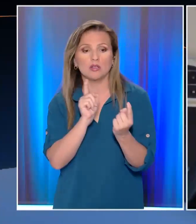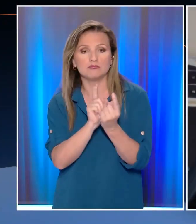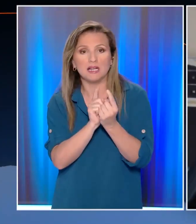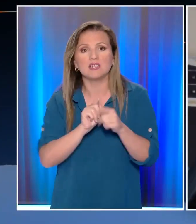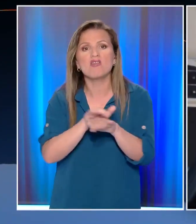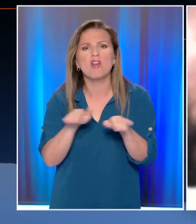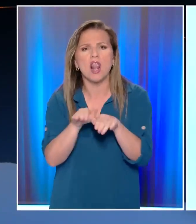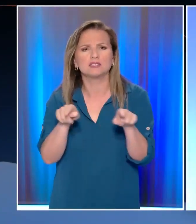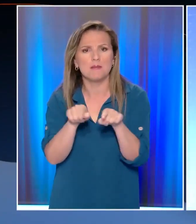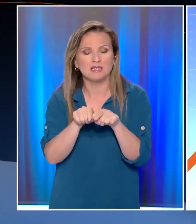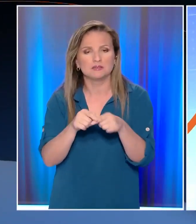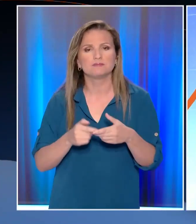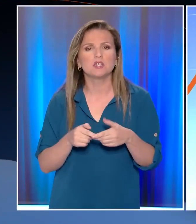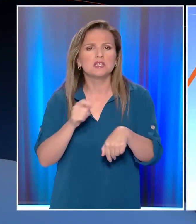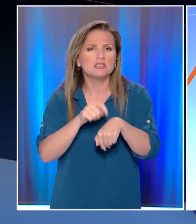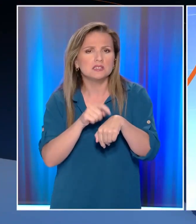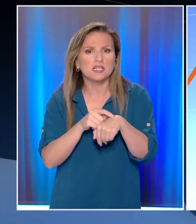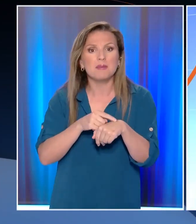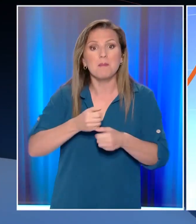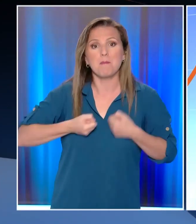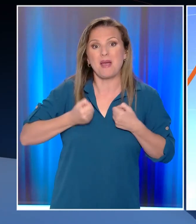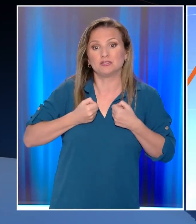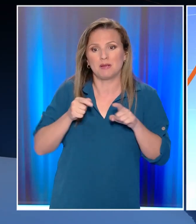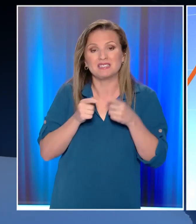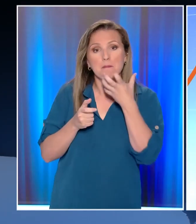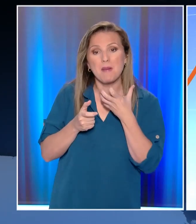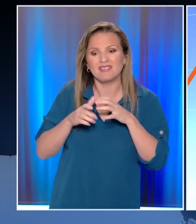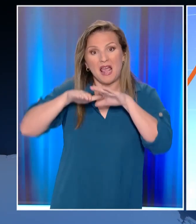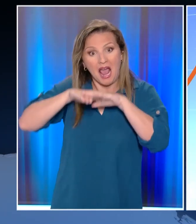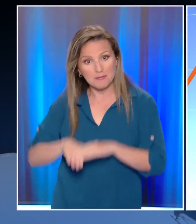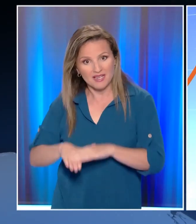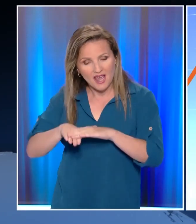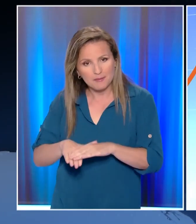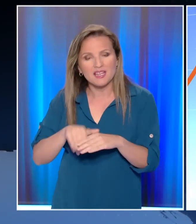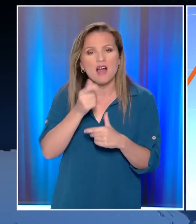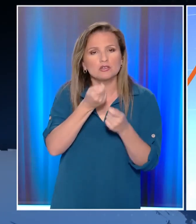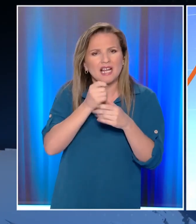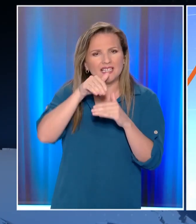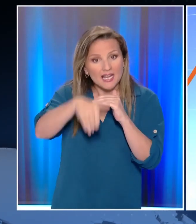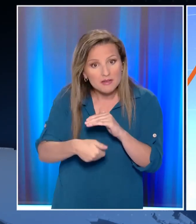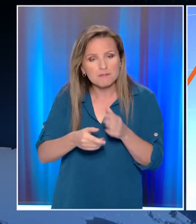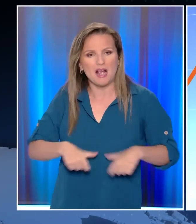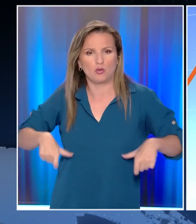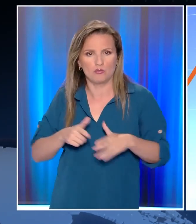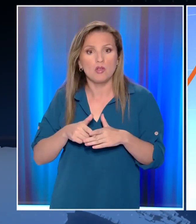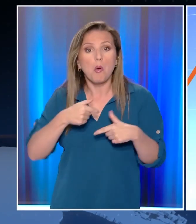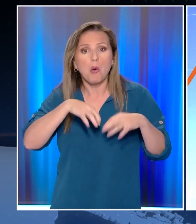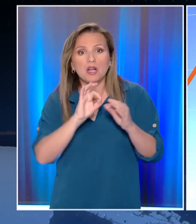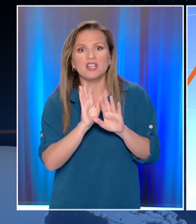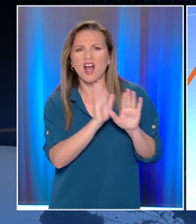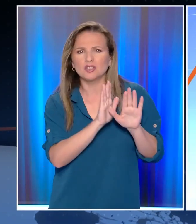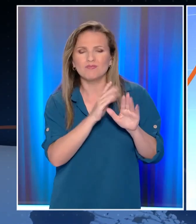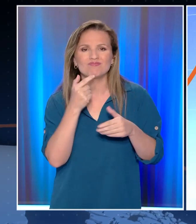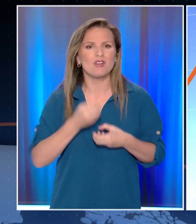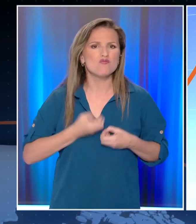στη θάλασσα μέσα στο νερό. Καθώς έκανε πως με έπνιγε στο νερό, άρχισε να βάζει το χέρι του μέσα στο μαγιό μου. Στην αρχή προσπάθησα να το δικαιολογήσω